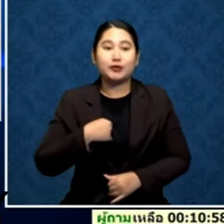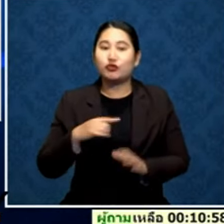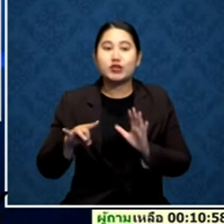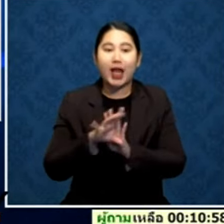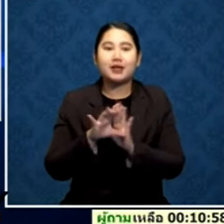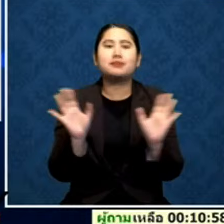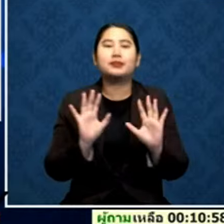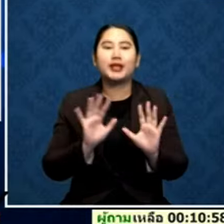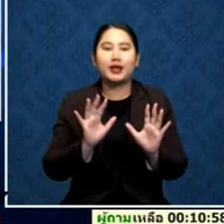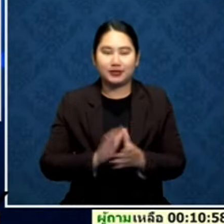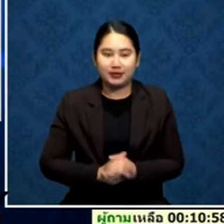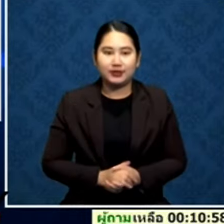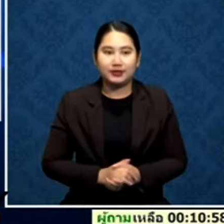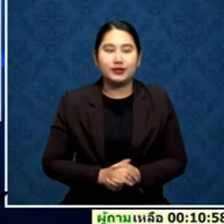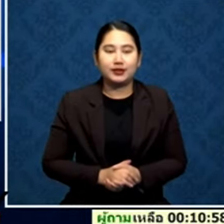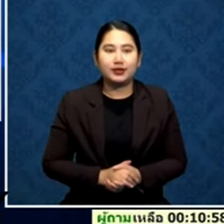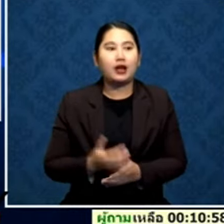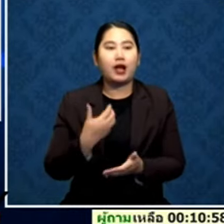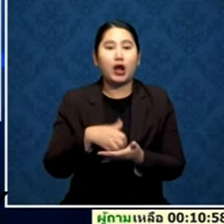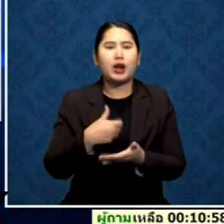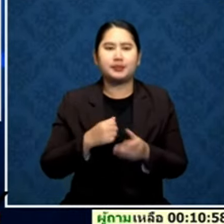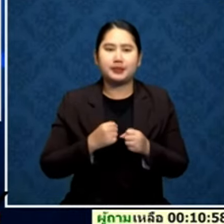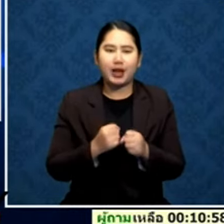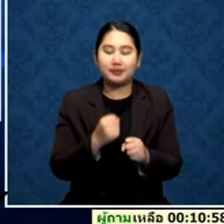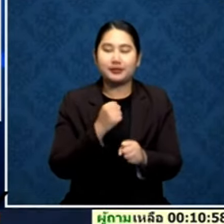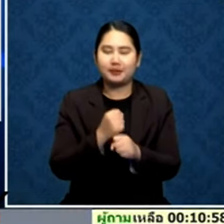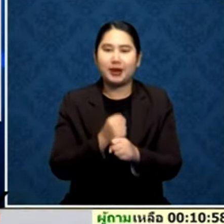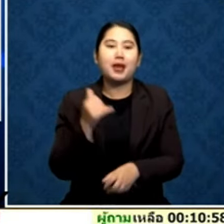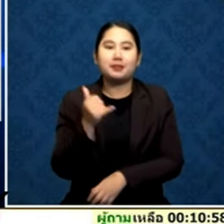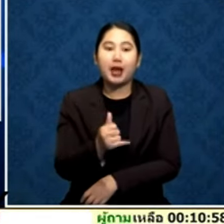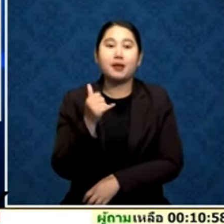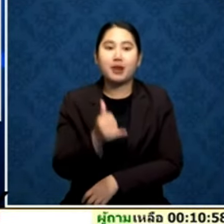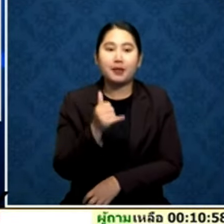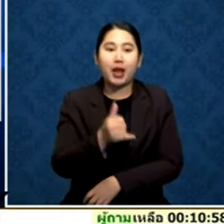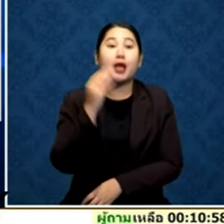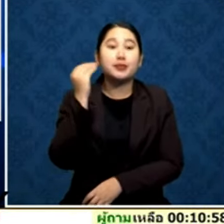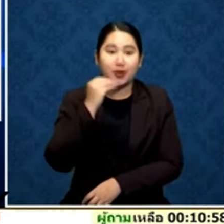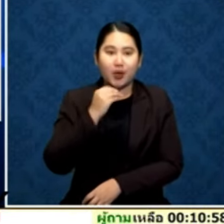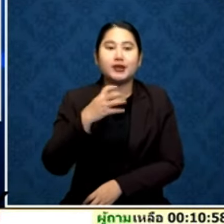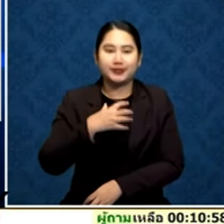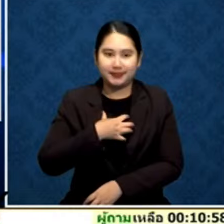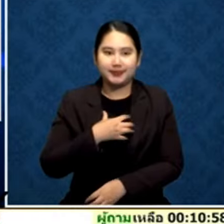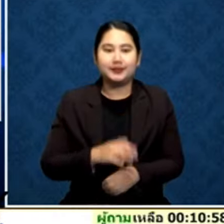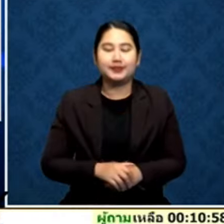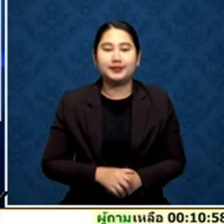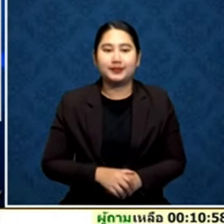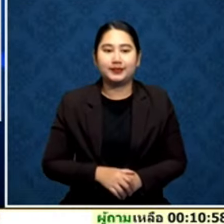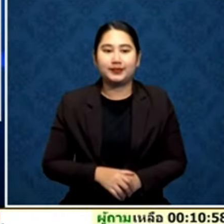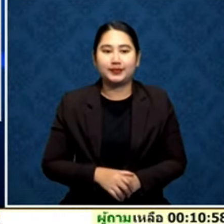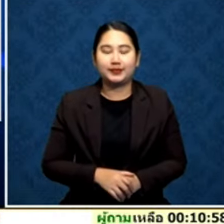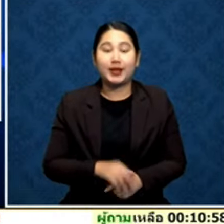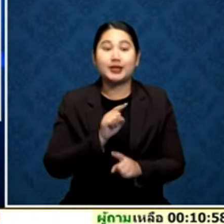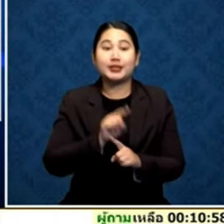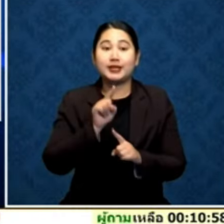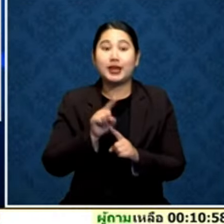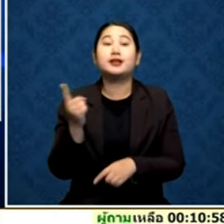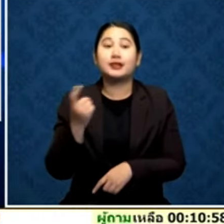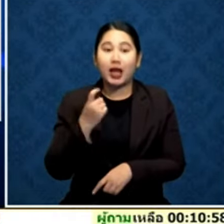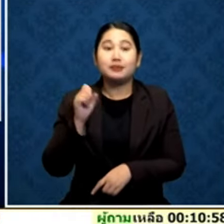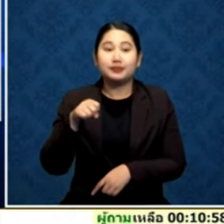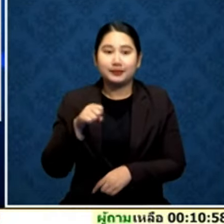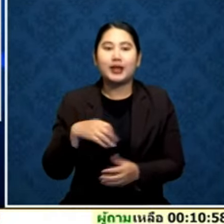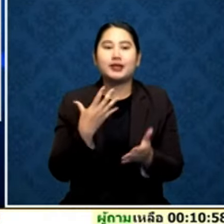นะครับแล้วก็ถ้าเกิดพยายามได้ก็จะพยายามมาอย่างต่อเนื่องนะครับก ก็คำถามแรกก็คือเกี่ยวกับเรื่อง